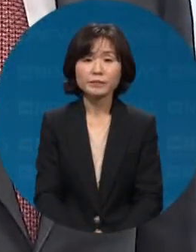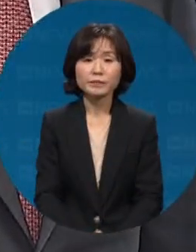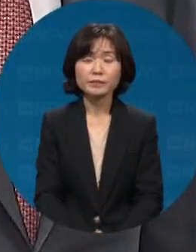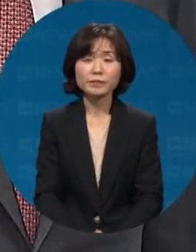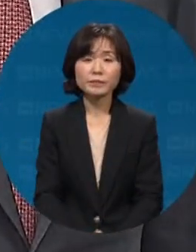합니다